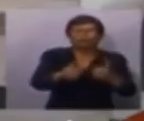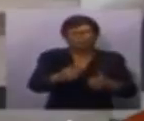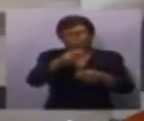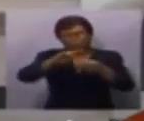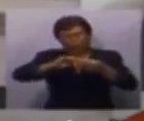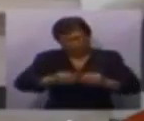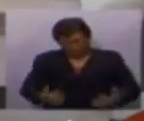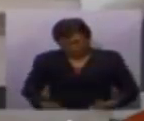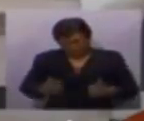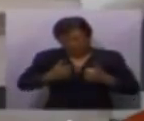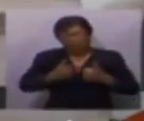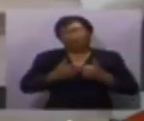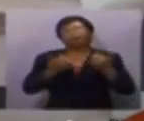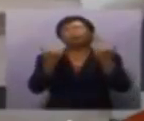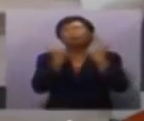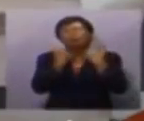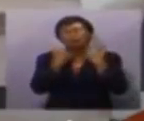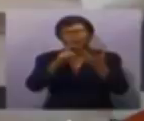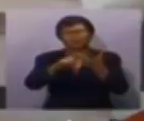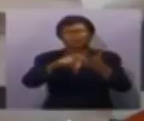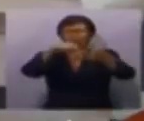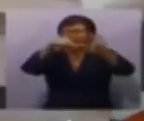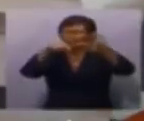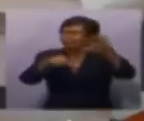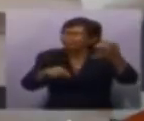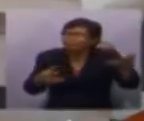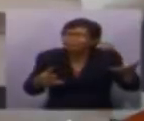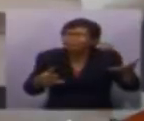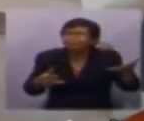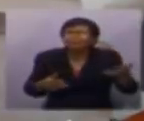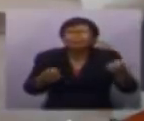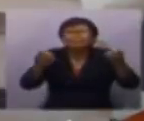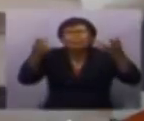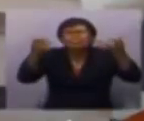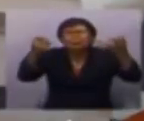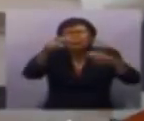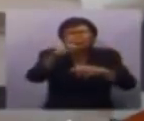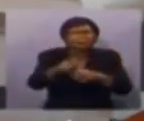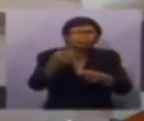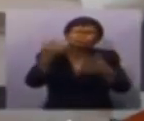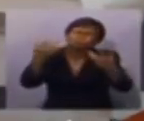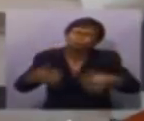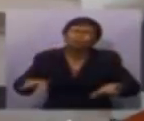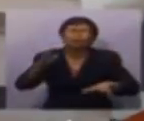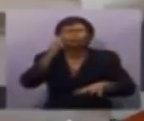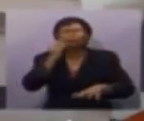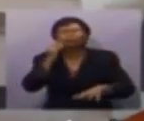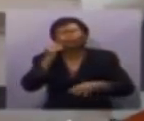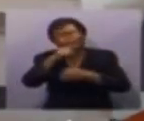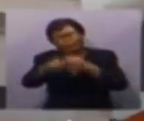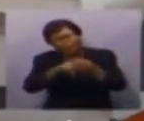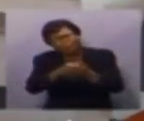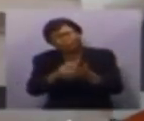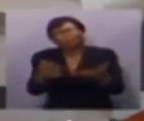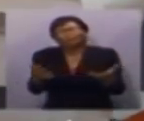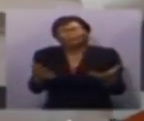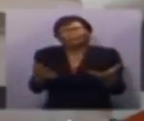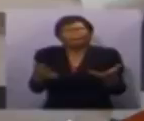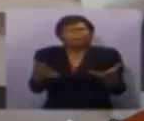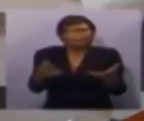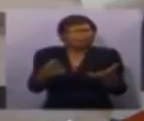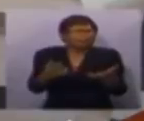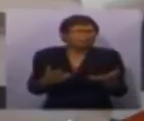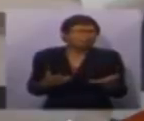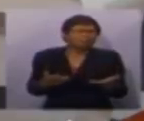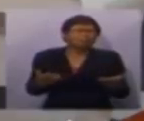alamat, status muflis dan sebagainya. Dan sebahagian besar mereka juga sudah ada pengalaman bertanding. Doktor membaca